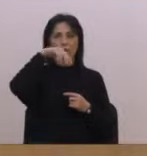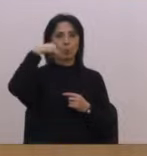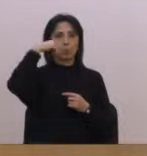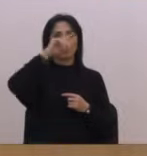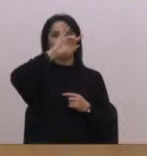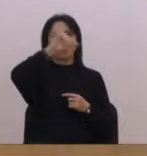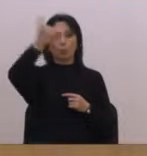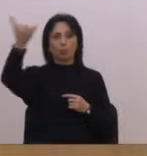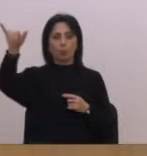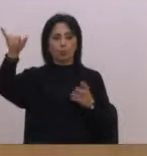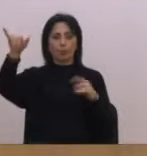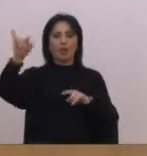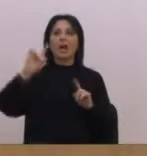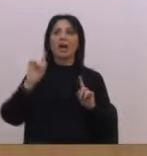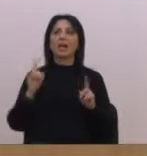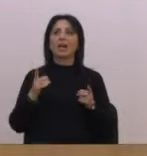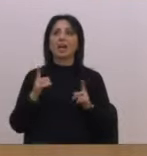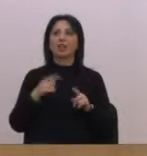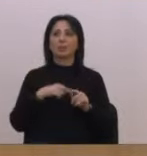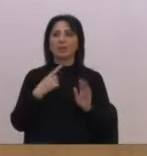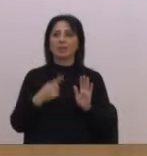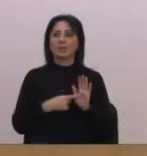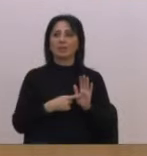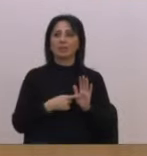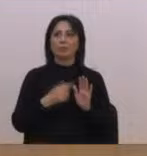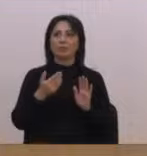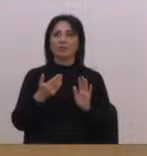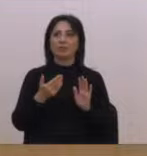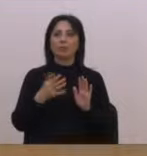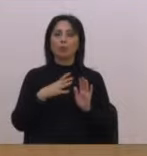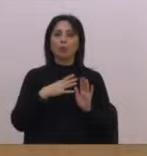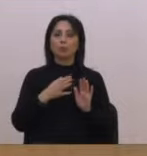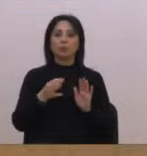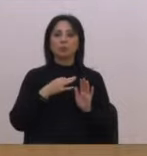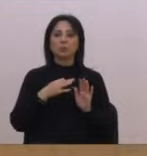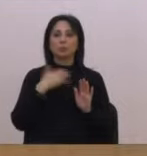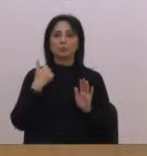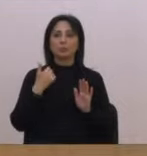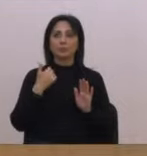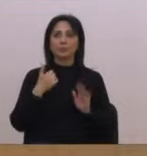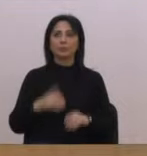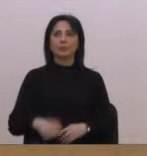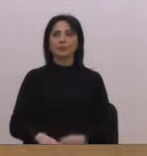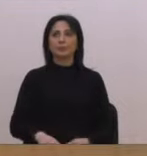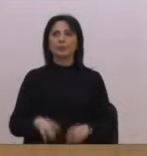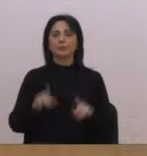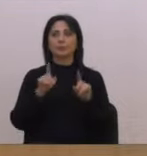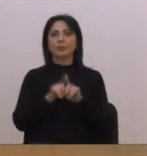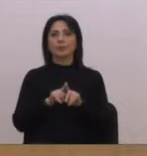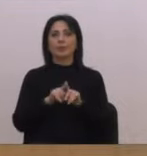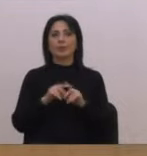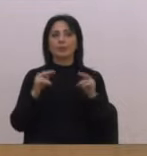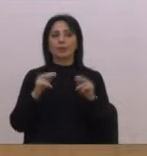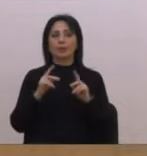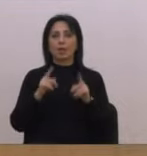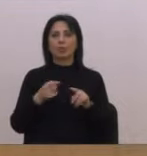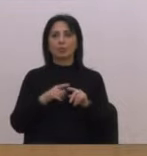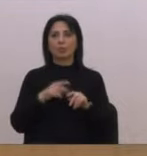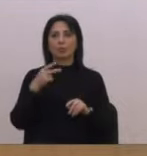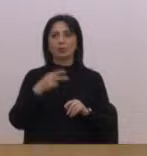ასე შემდეგ. რატომ? ეს კითხვა მე თქვენს მიმართ მქონდა და ამაზე თქვენ არ მიპასუხეთ. ასევე დაადასტურეთ ის,